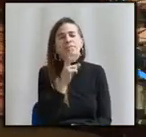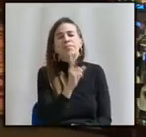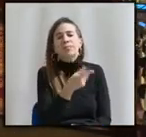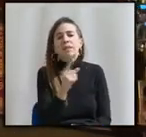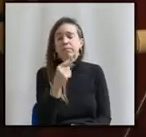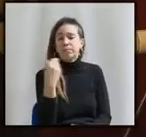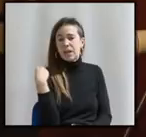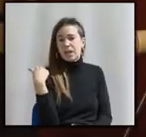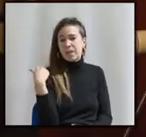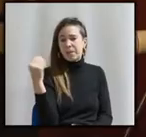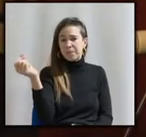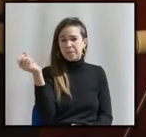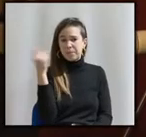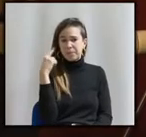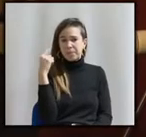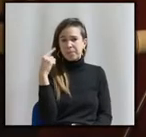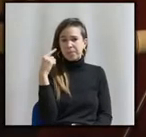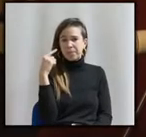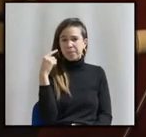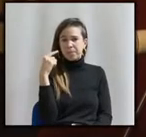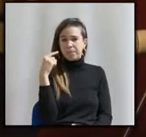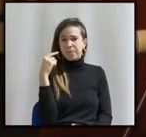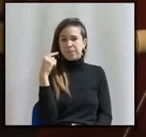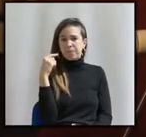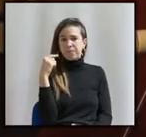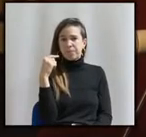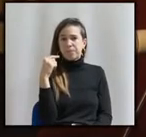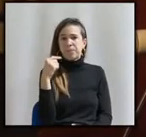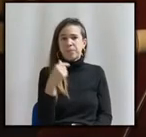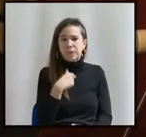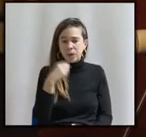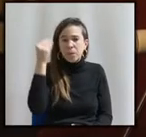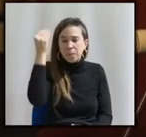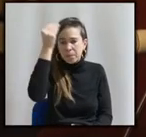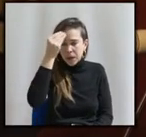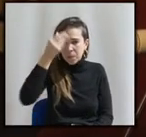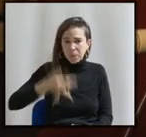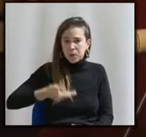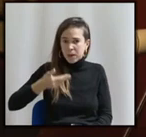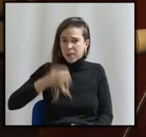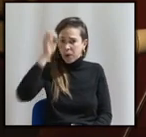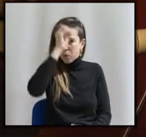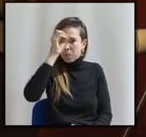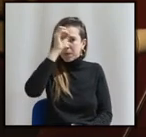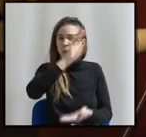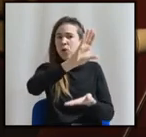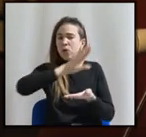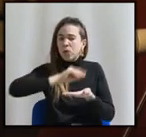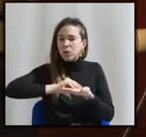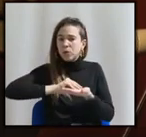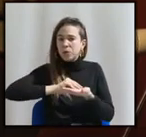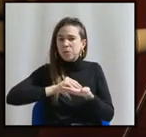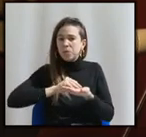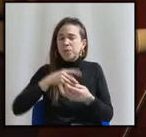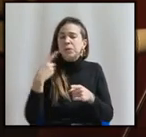persona, jo faig un prec, no és que sigui molt, però jo crec que val la pena tenir en compte, que per primeres vegades que es parli